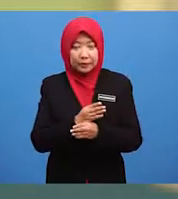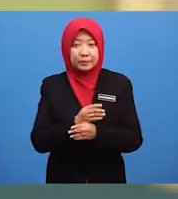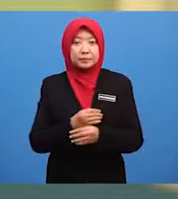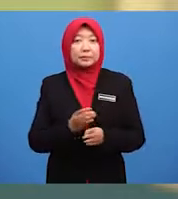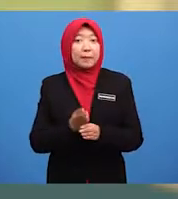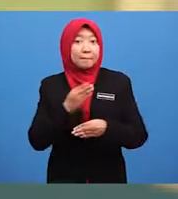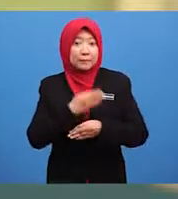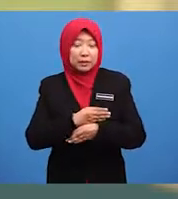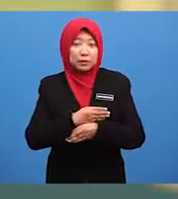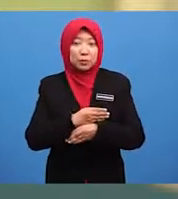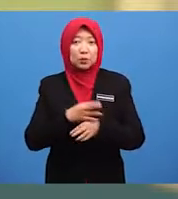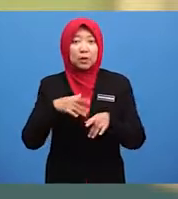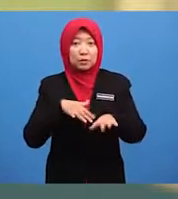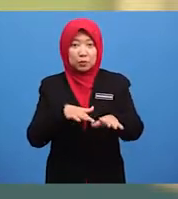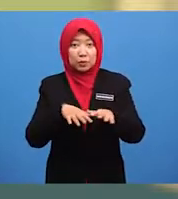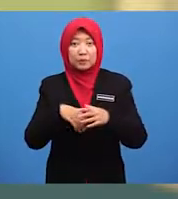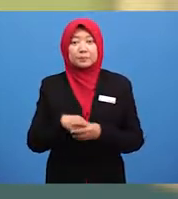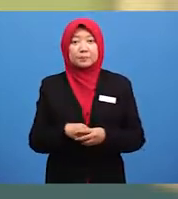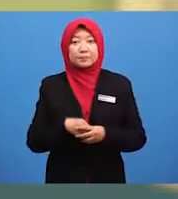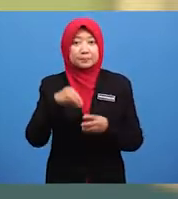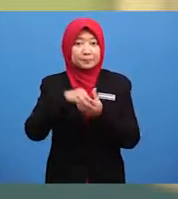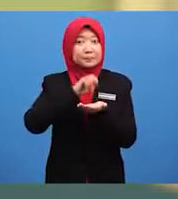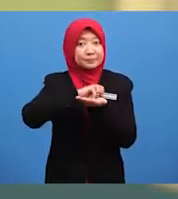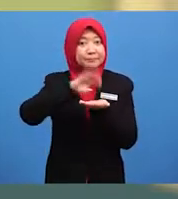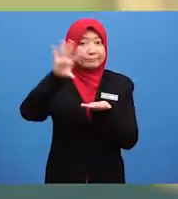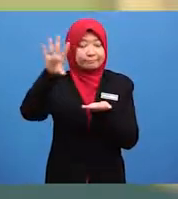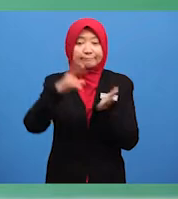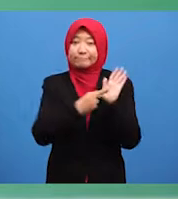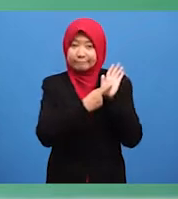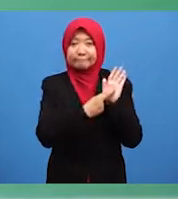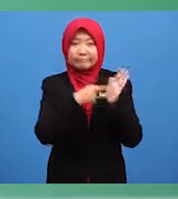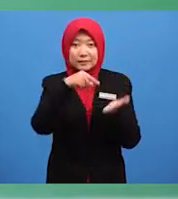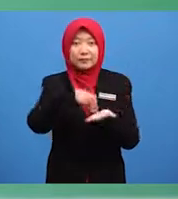itu. Seperti dalam slide yang cikgu tunjukkan ini.